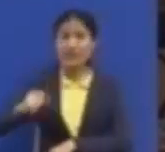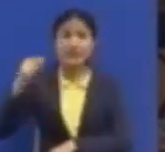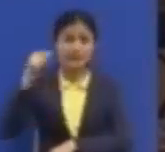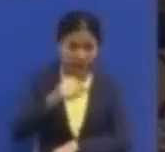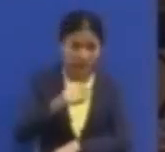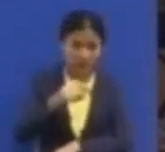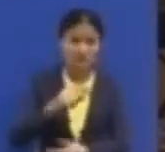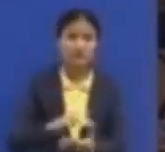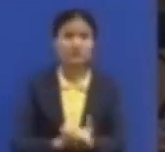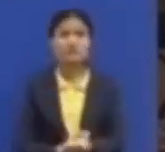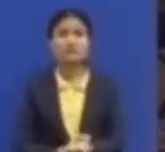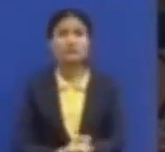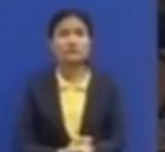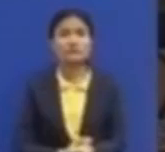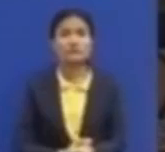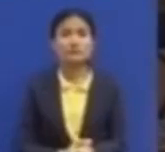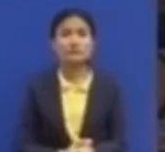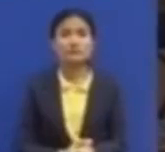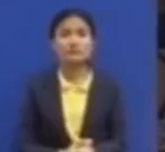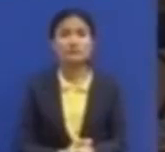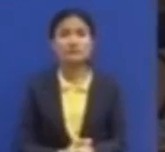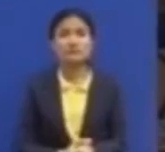ก็